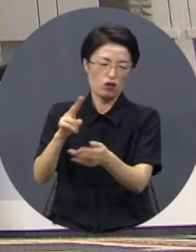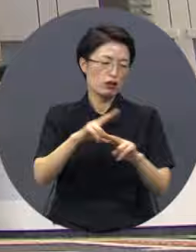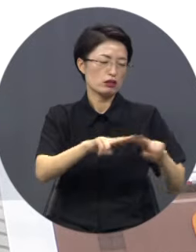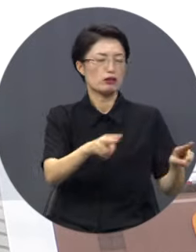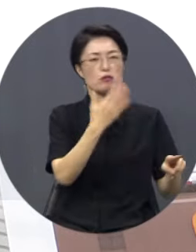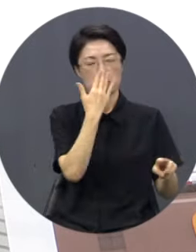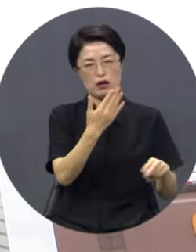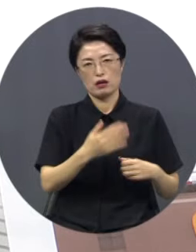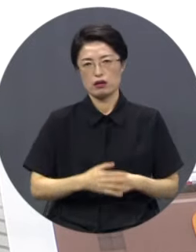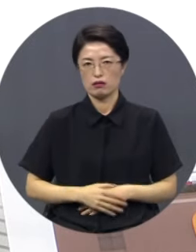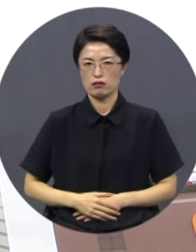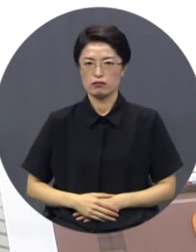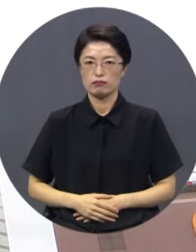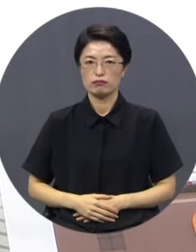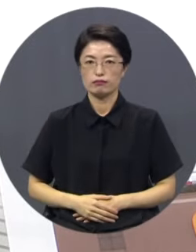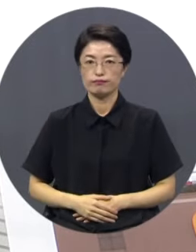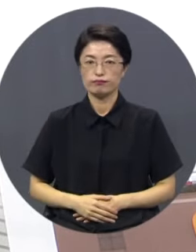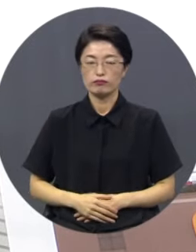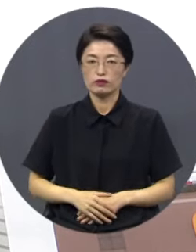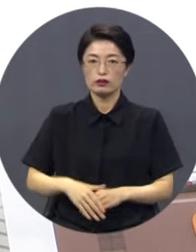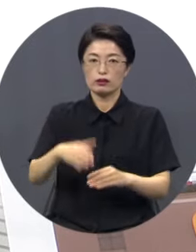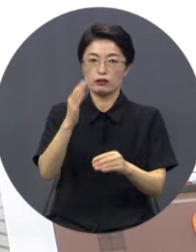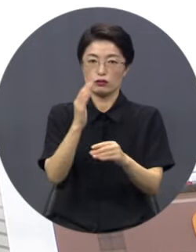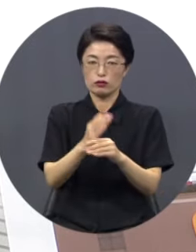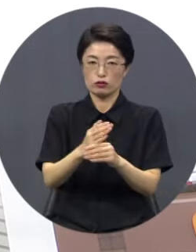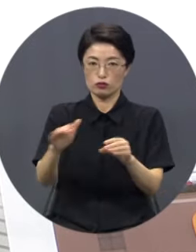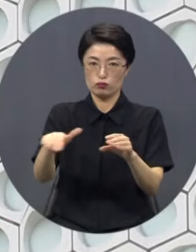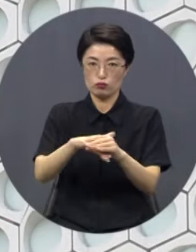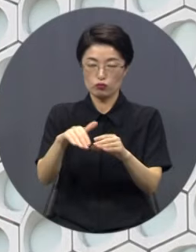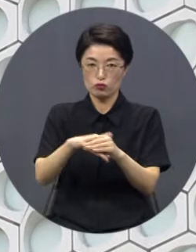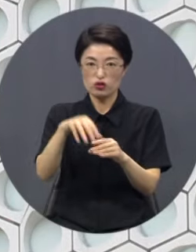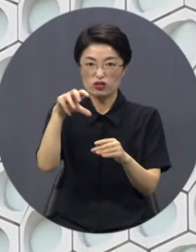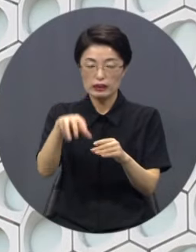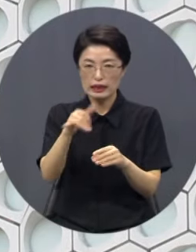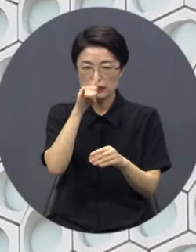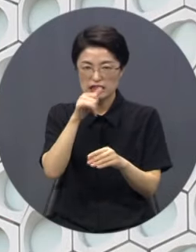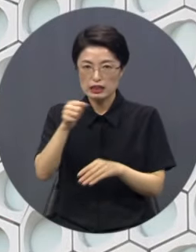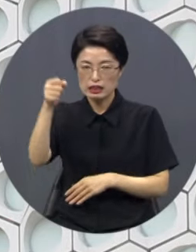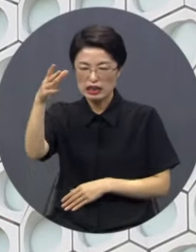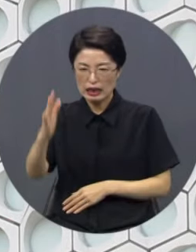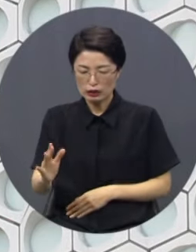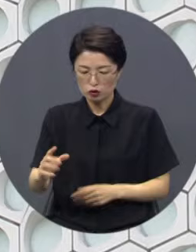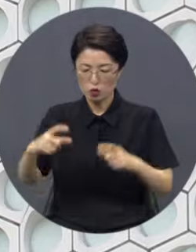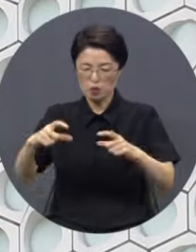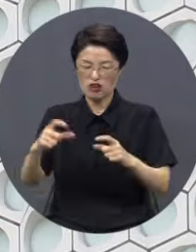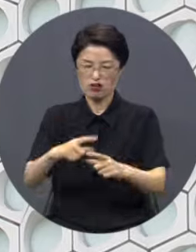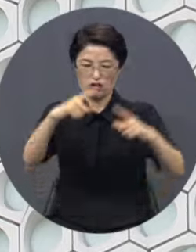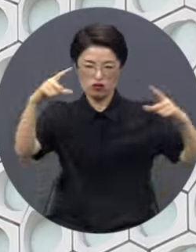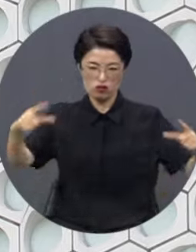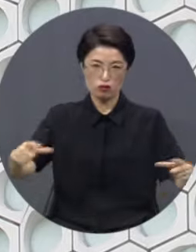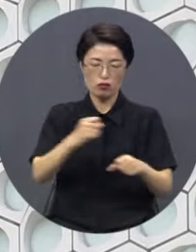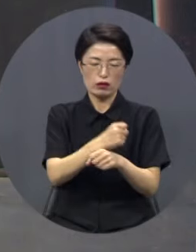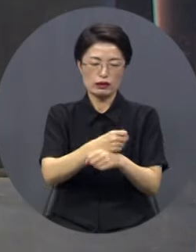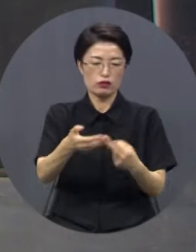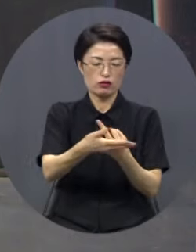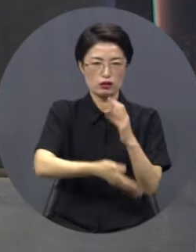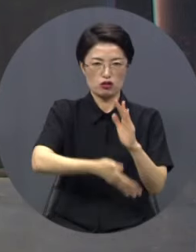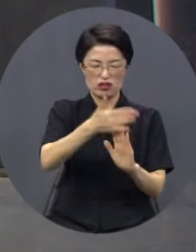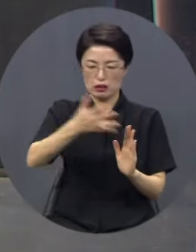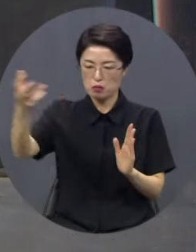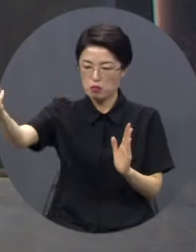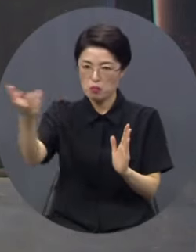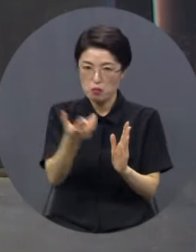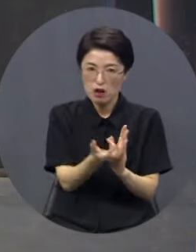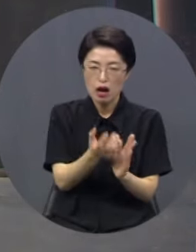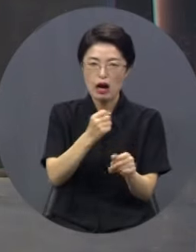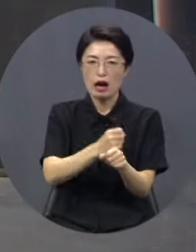수 있는데 중문에 있던 카지노 면적을 4.5배 늘려 주거지와 상권이 밀집한 도심 한복판으로 이전한